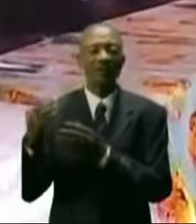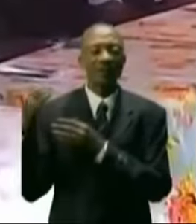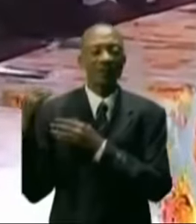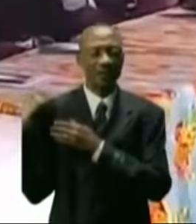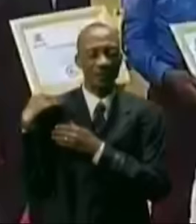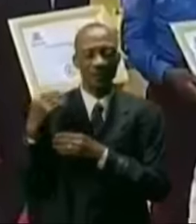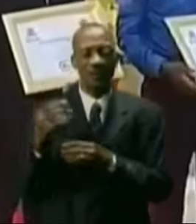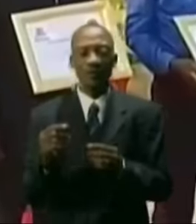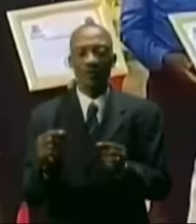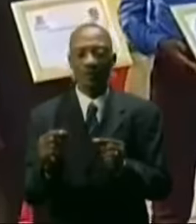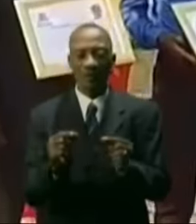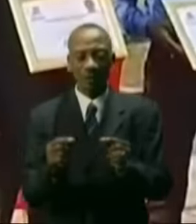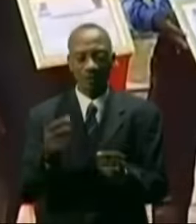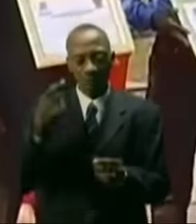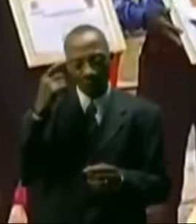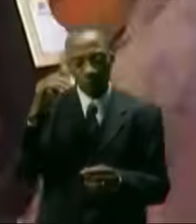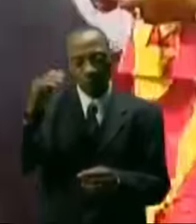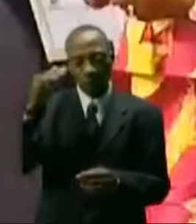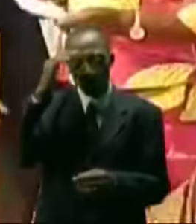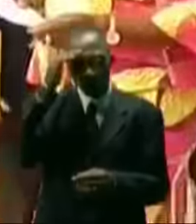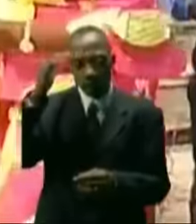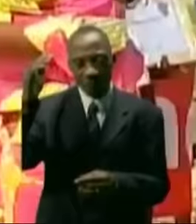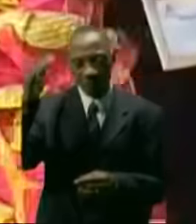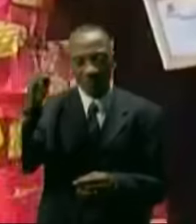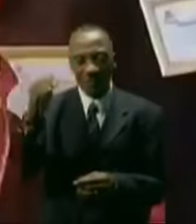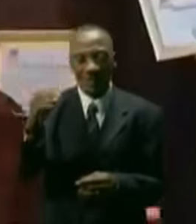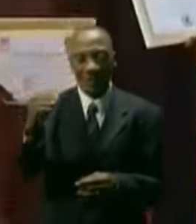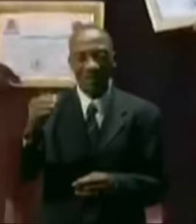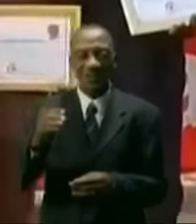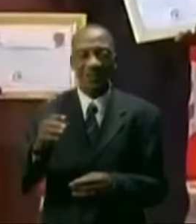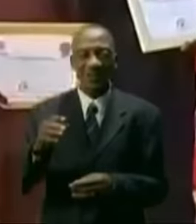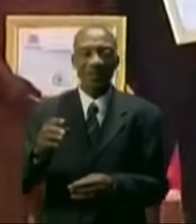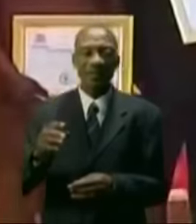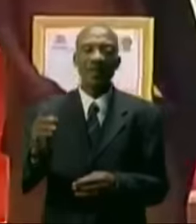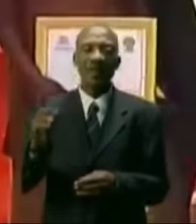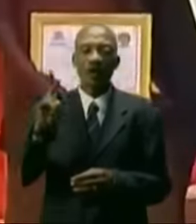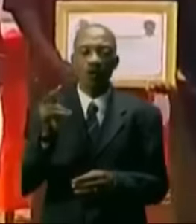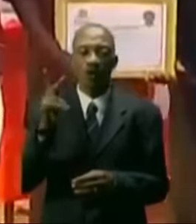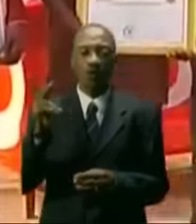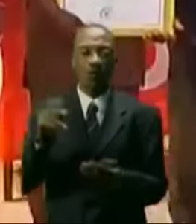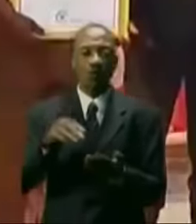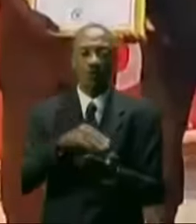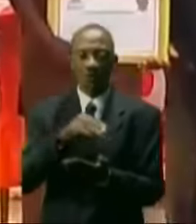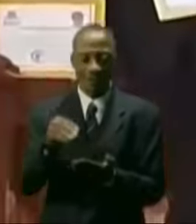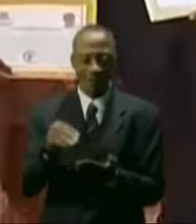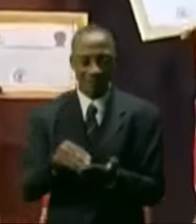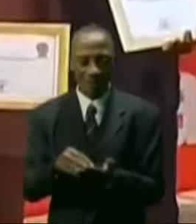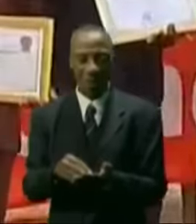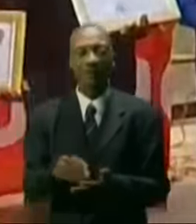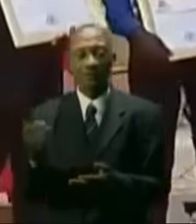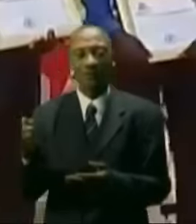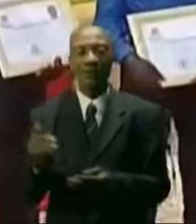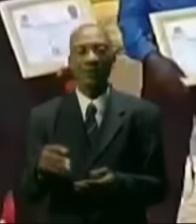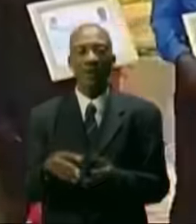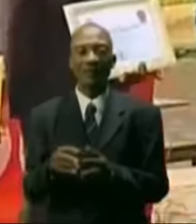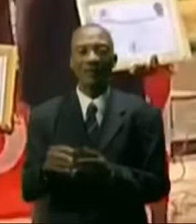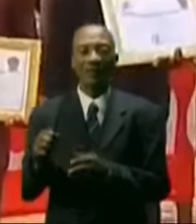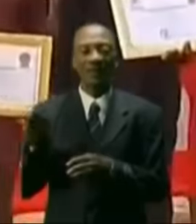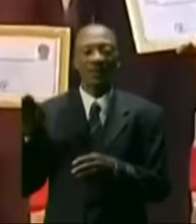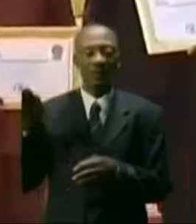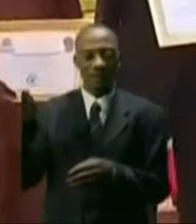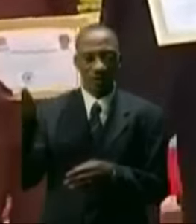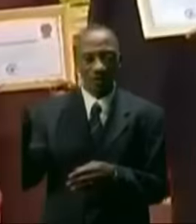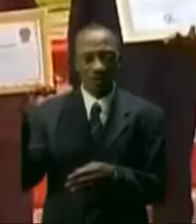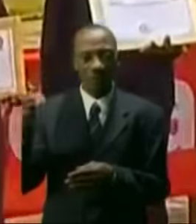l'Université Congo, ces retraités ont reçu des mains du recteur de l'Université Congo, le professeur Germain Kouna Maba,